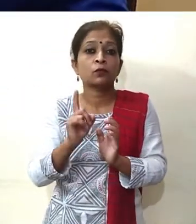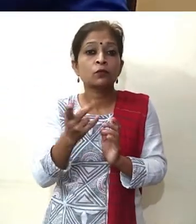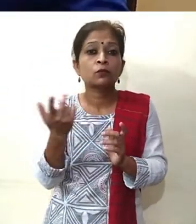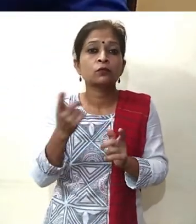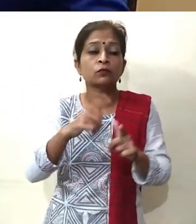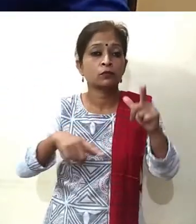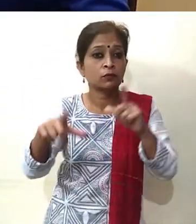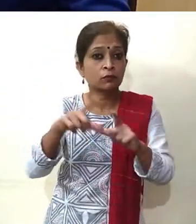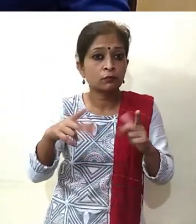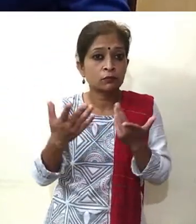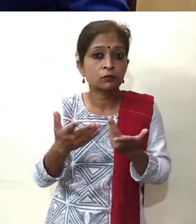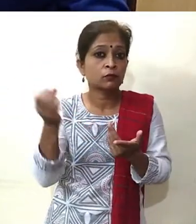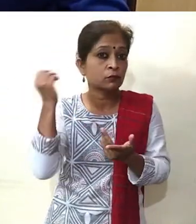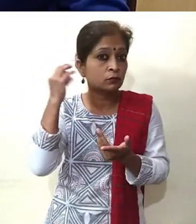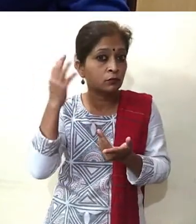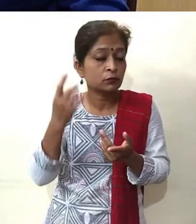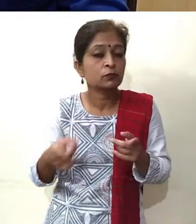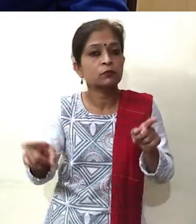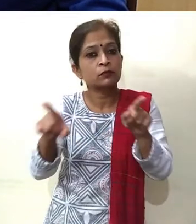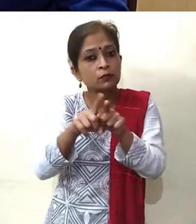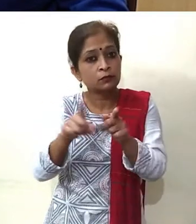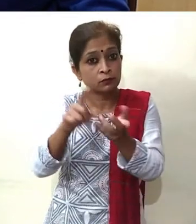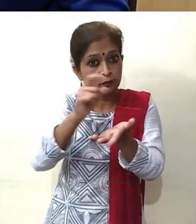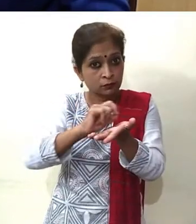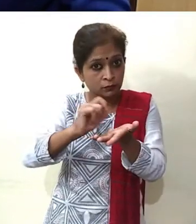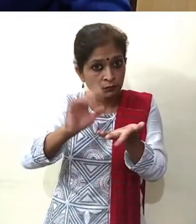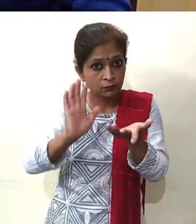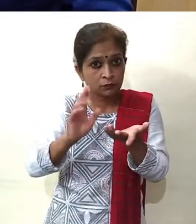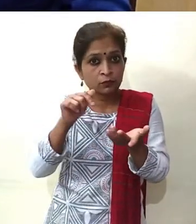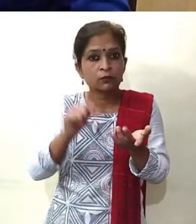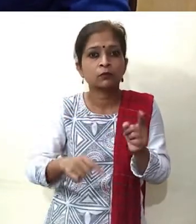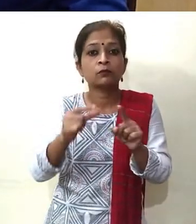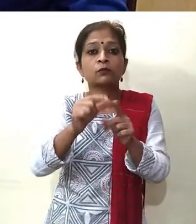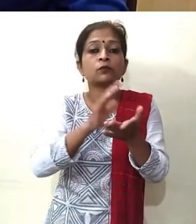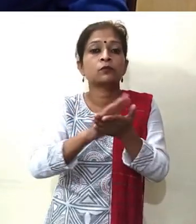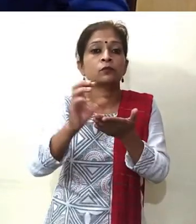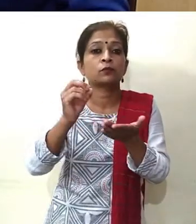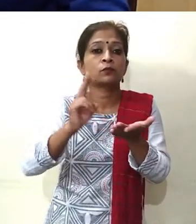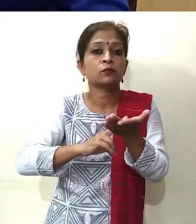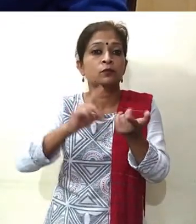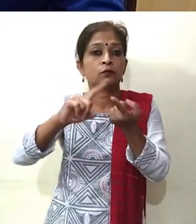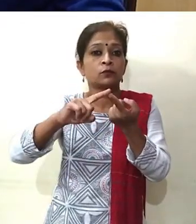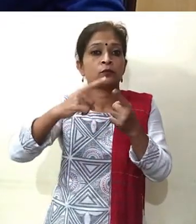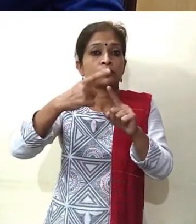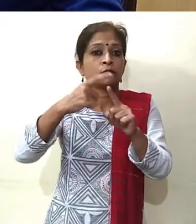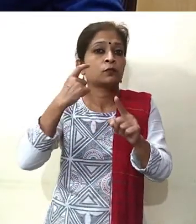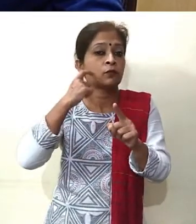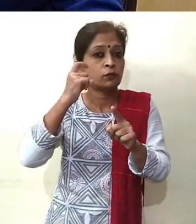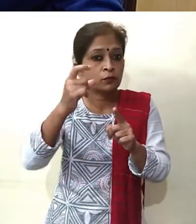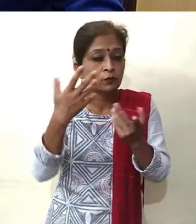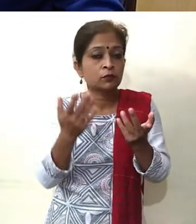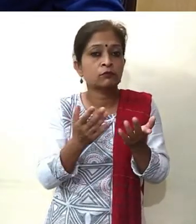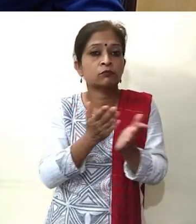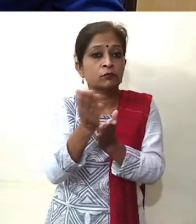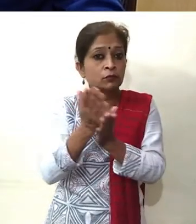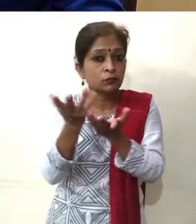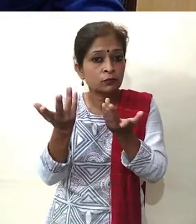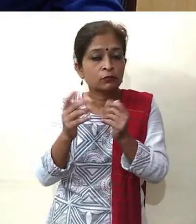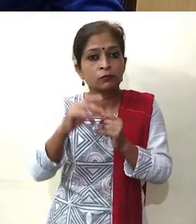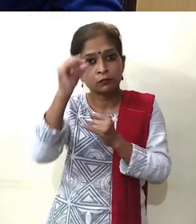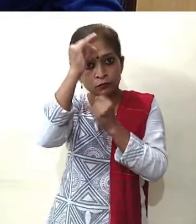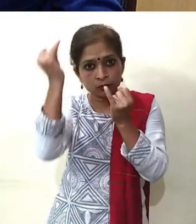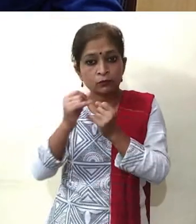क्योंकि भाषा जो आप सुनते हैं वैसे ही आप लिखते हैं। जी। ये जो फोनेटिक कंपोनेंट है वो सिर्फ भारतीय भाषाओं में है